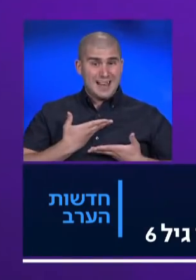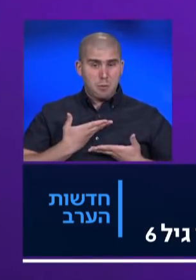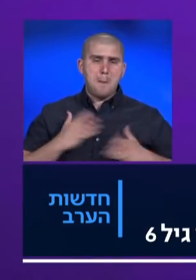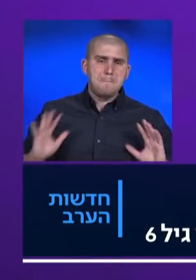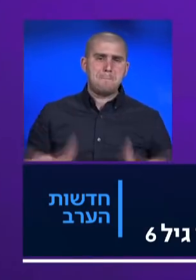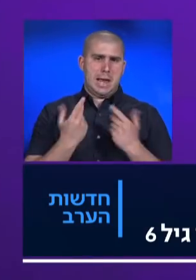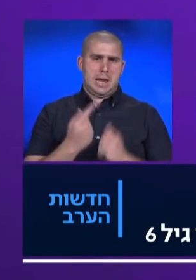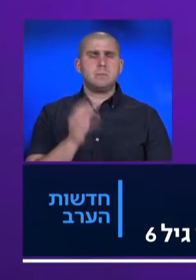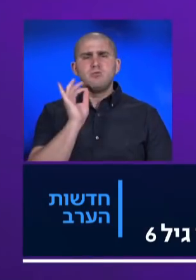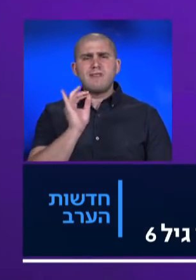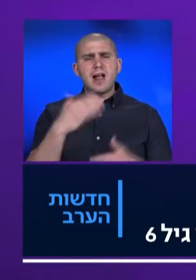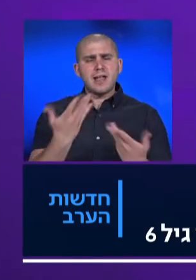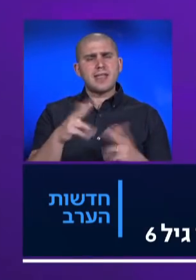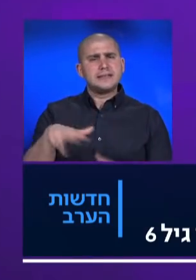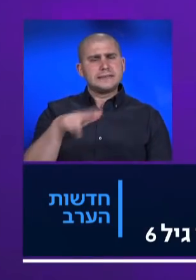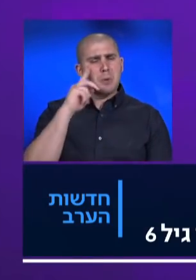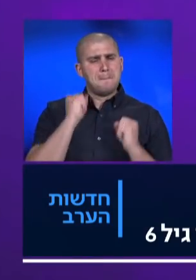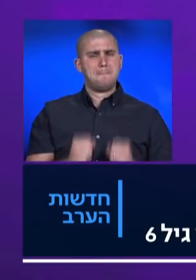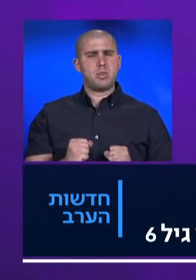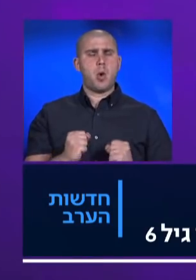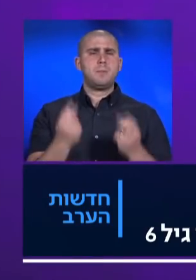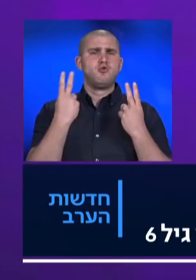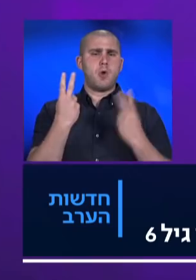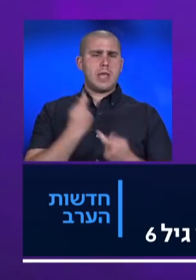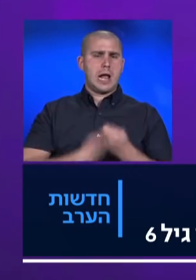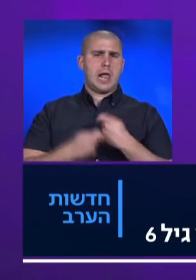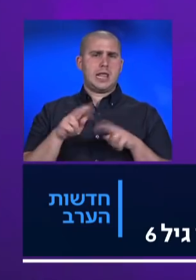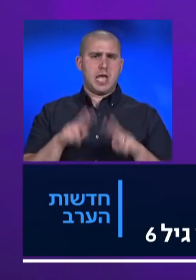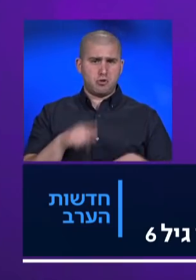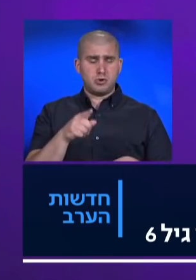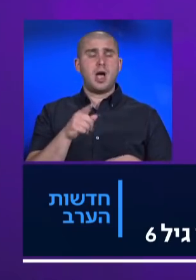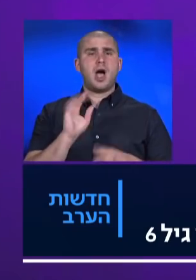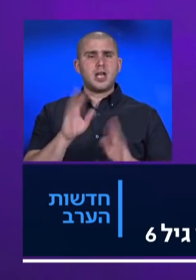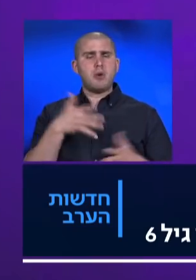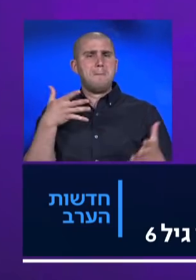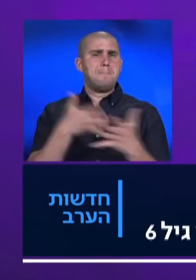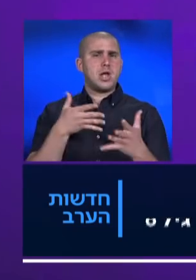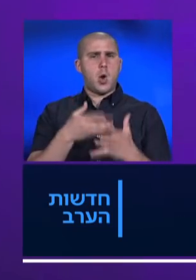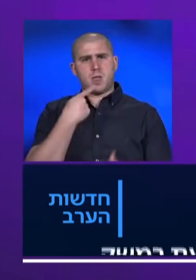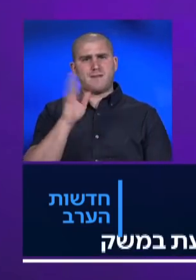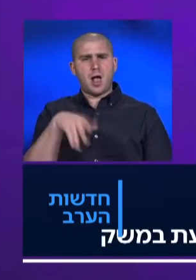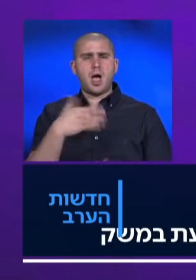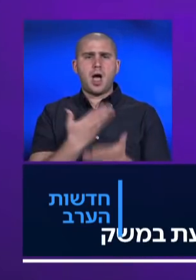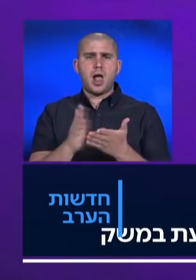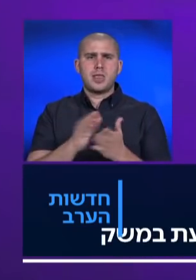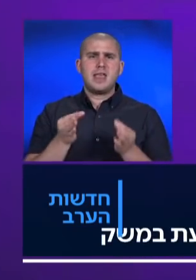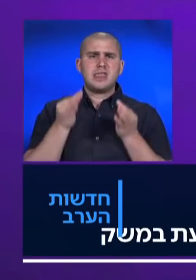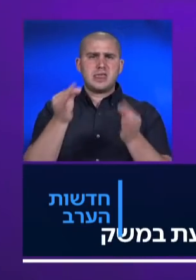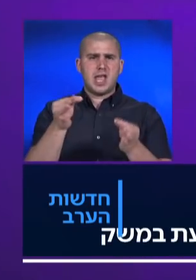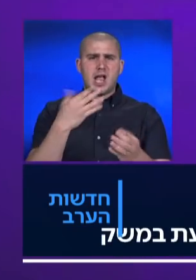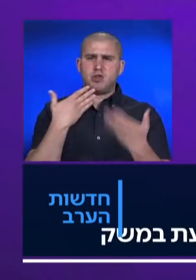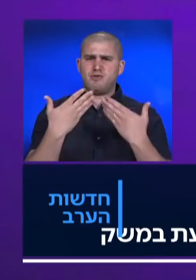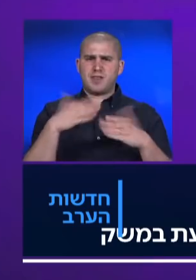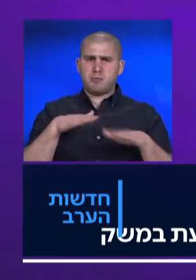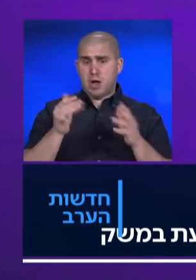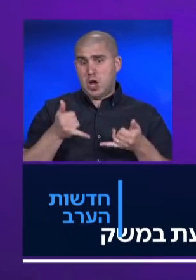לספק לציבור ודאות שיש לה משמעות כלכלית. על הרקע הזה מותחים שם ביקורת על ההחלטה לדחות את ישיבת הממשלה שהייתה אמורה להיות היום